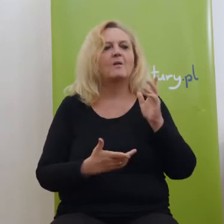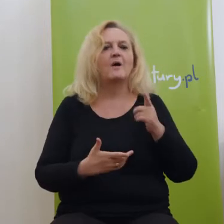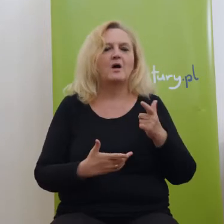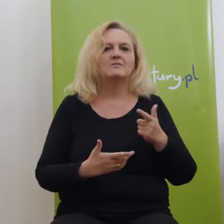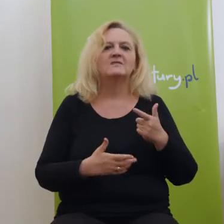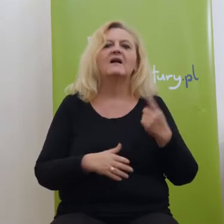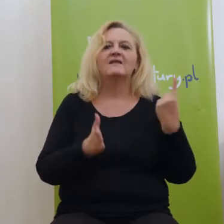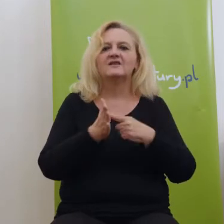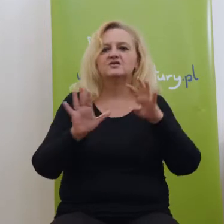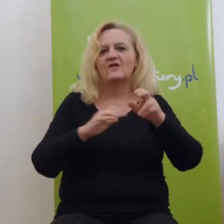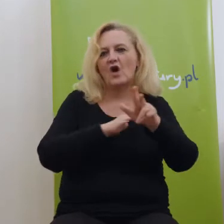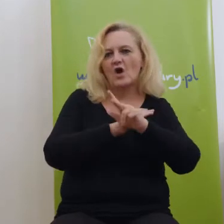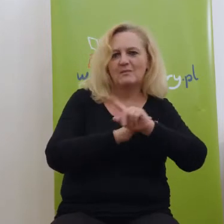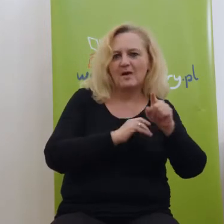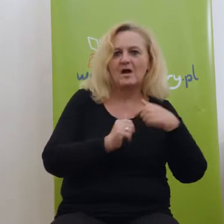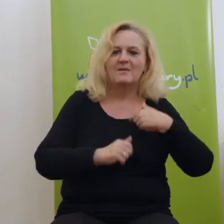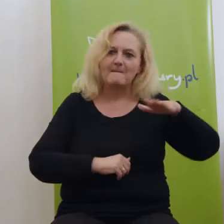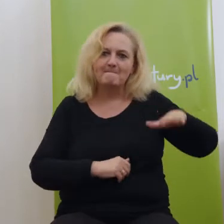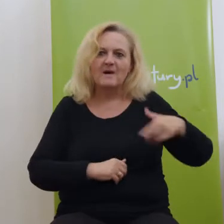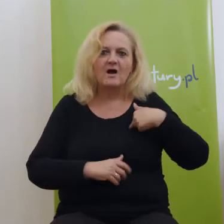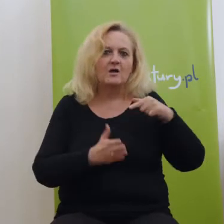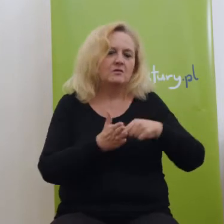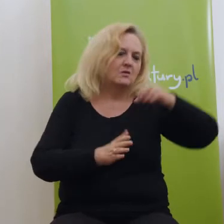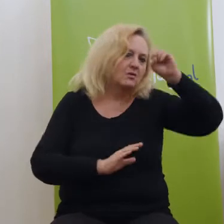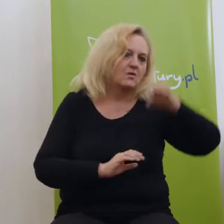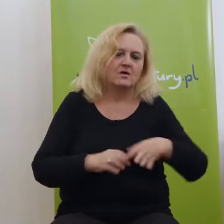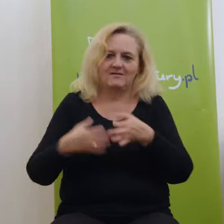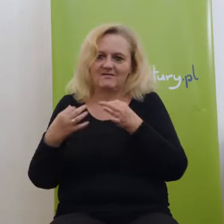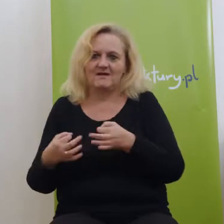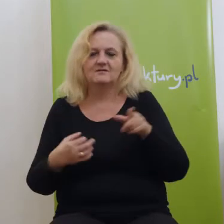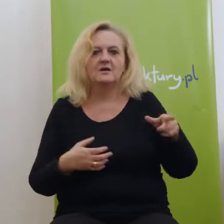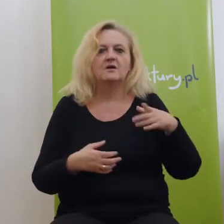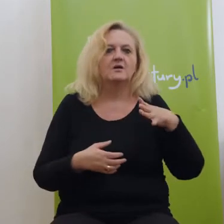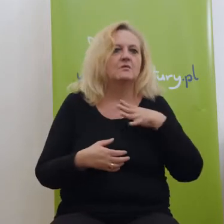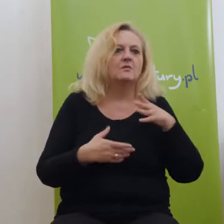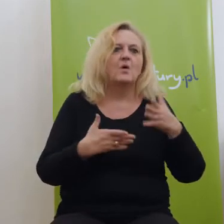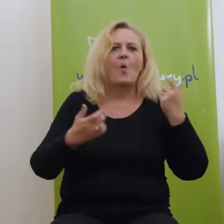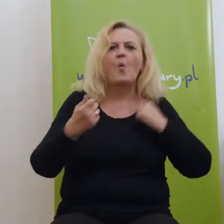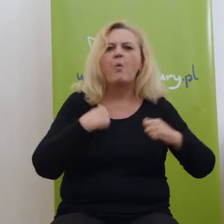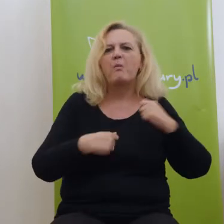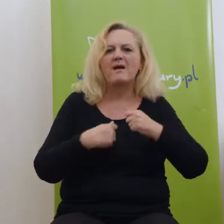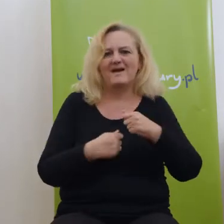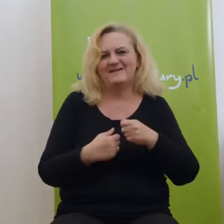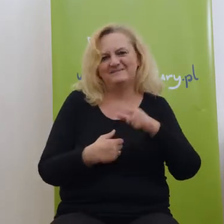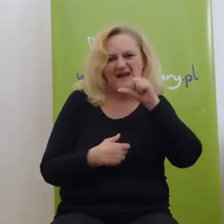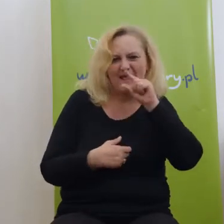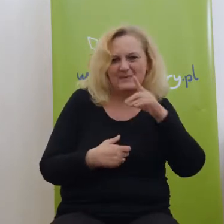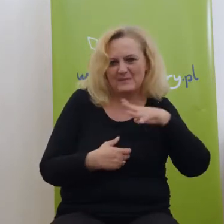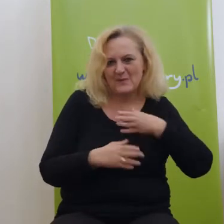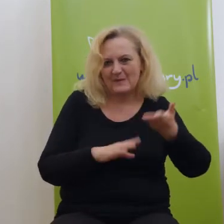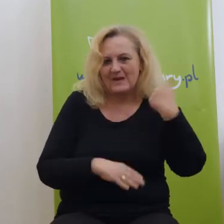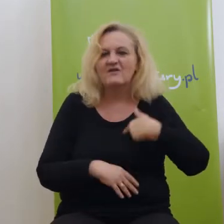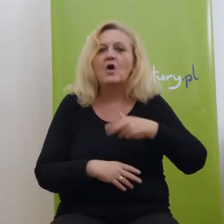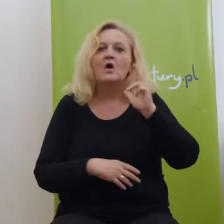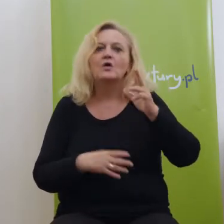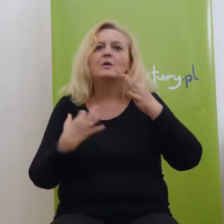latach 80., w których byłam dzieckiem, był jeszcze gorszy niż teraz, bo po prostu ubrania były gorsze niż teraz. I jak ktoś z Państwa też